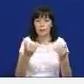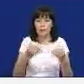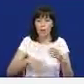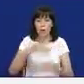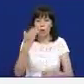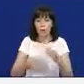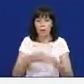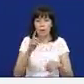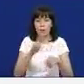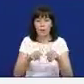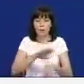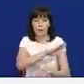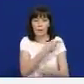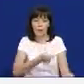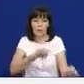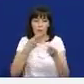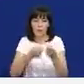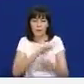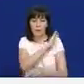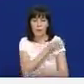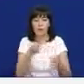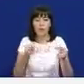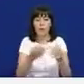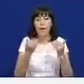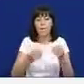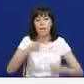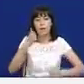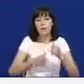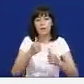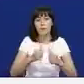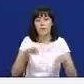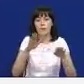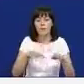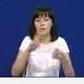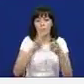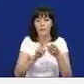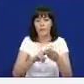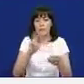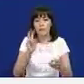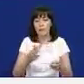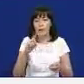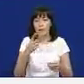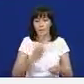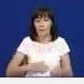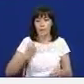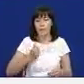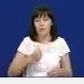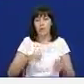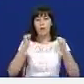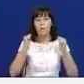теннисінен, шапшаңдар мен арқан тартыстан білектілер анықталды. Бұл спартакиада қапаста жүріп, қамыққан жандарды бір серпілтіп, бұқаралық